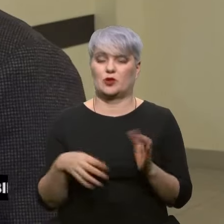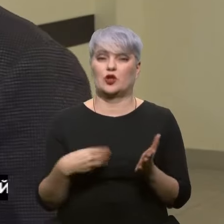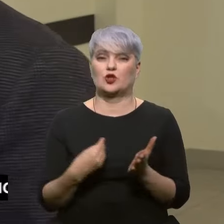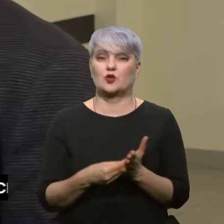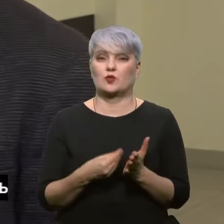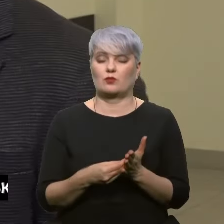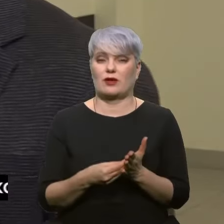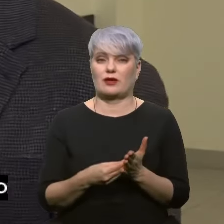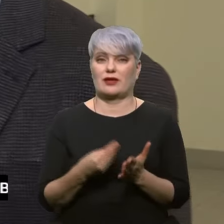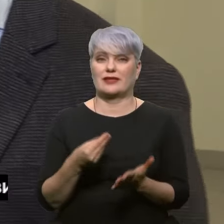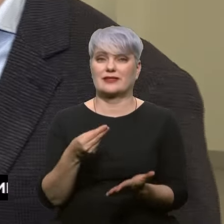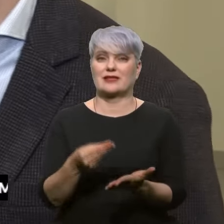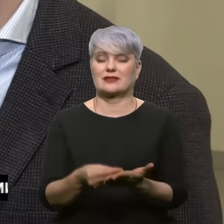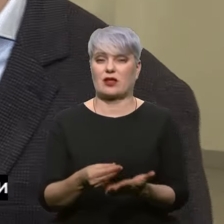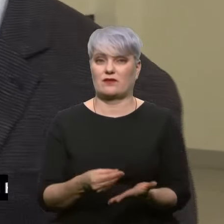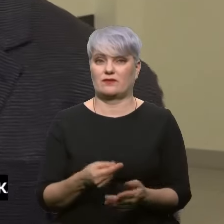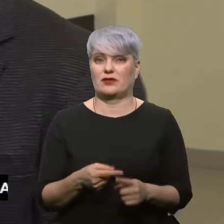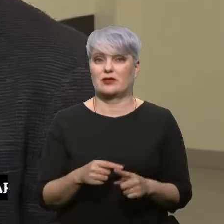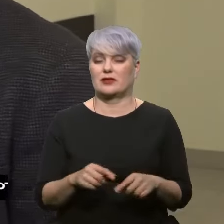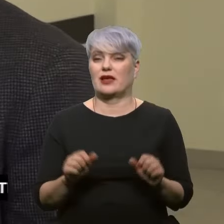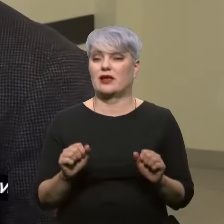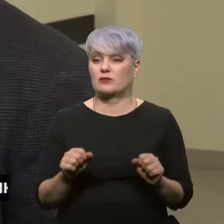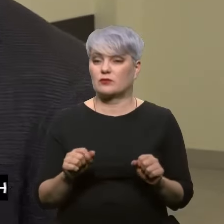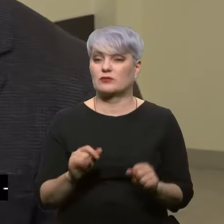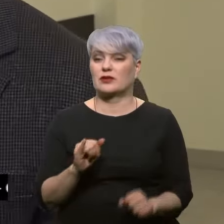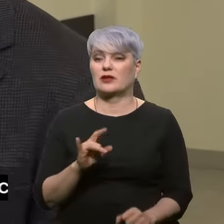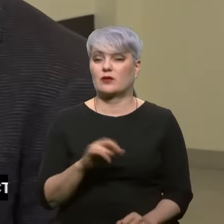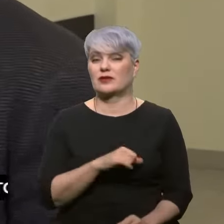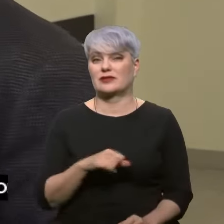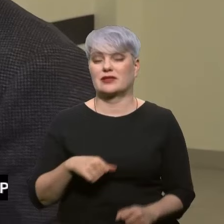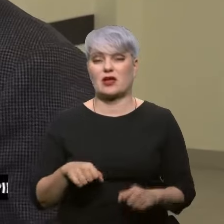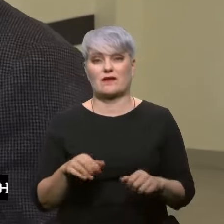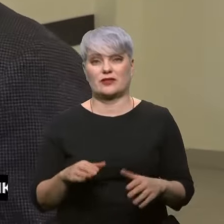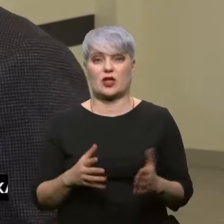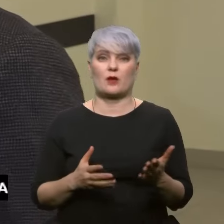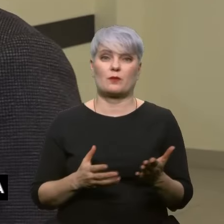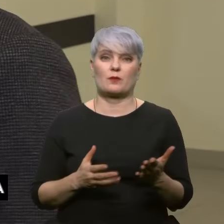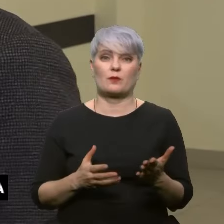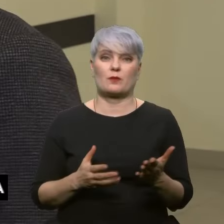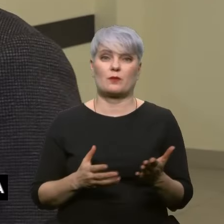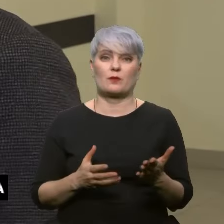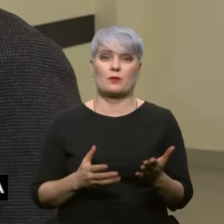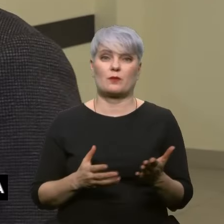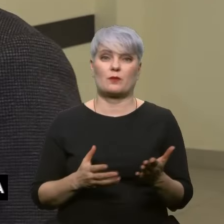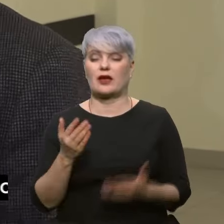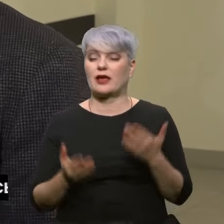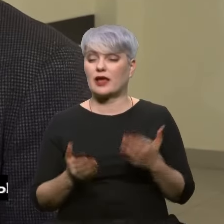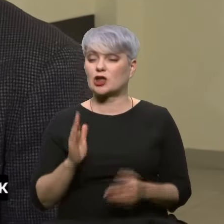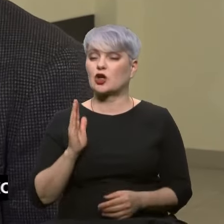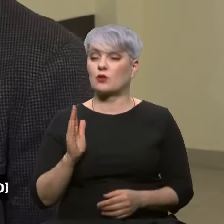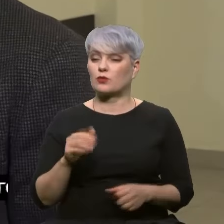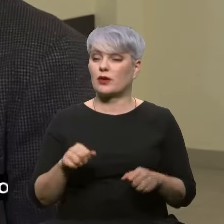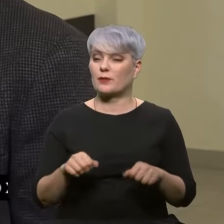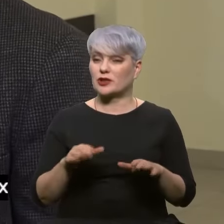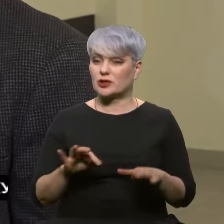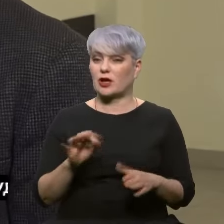застави. Це вже дає надію на те, що пан Ігор вирішить сам, чи платити, чи ні. І в разі, якщо буде прийнято рішення